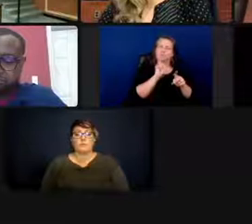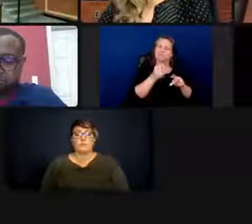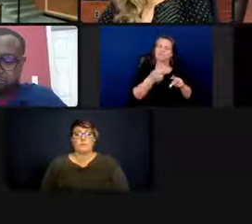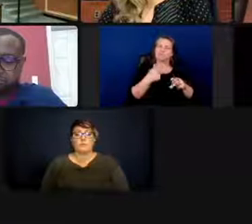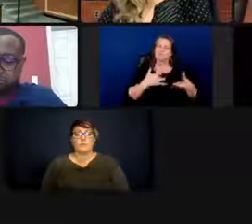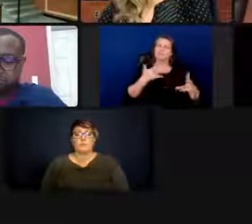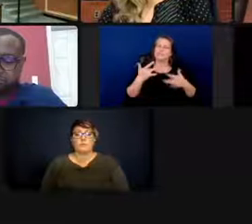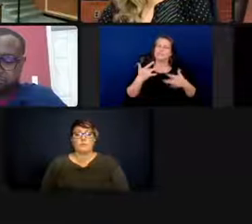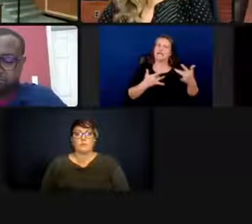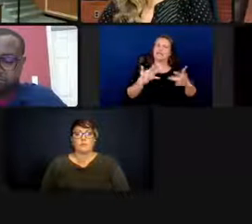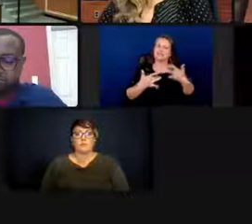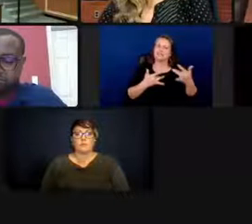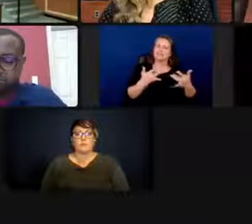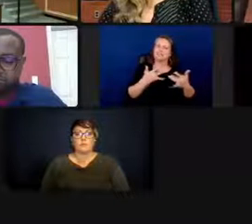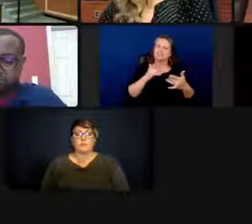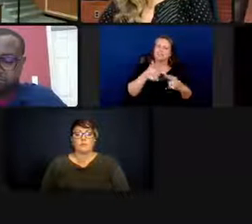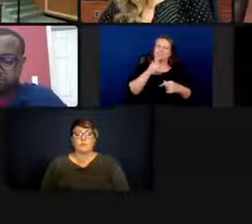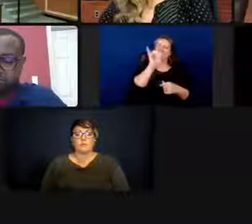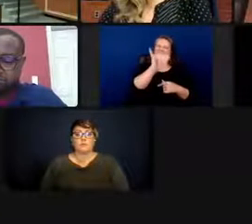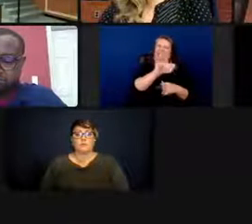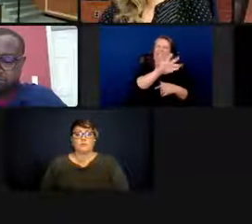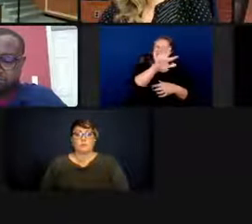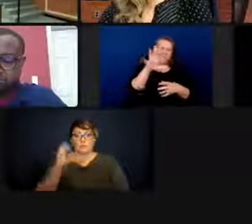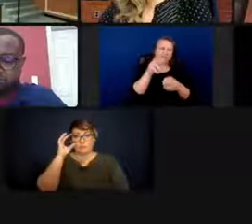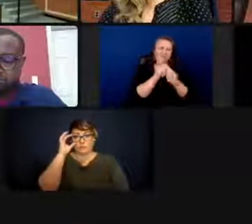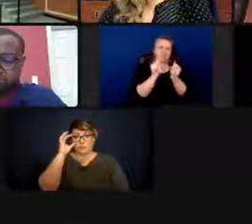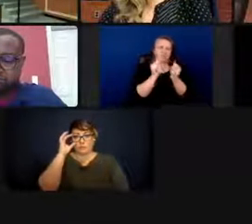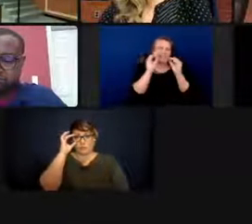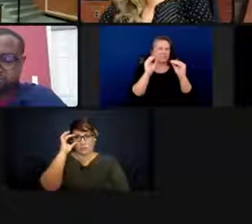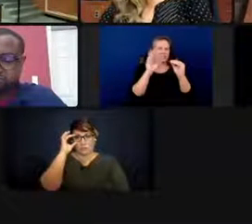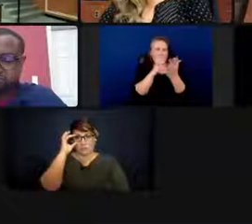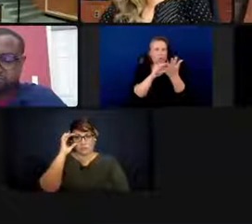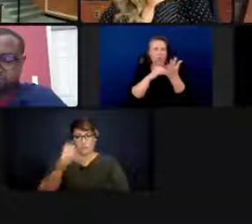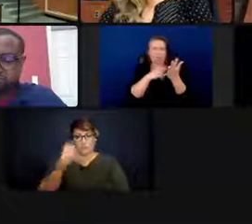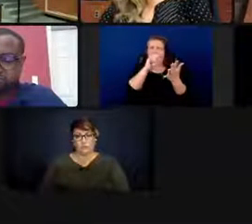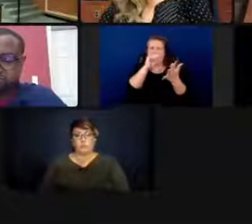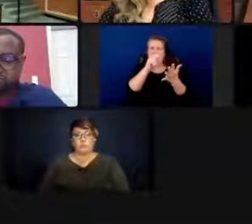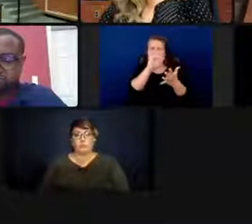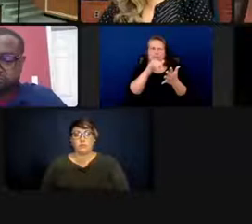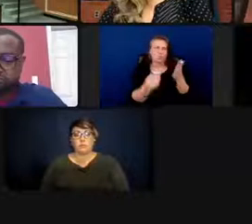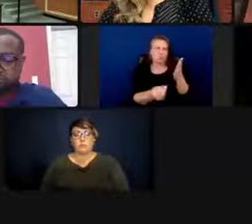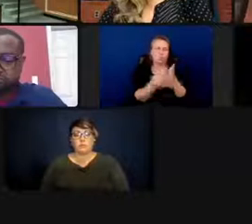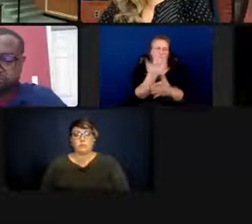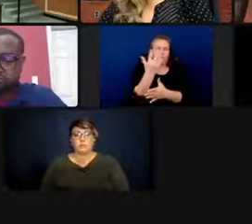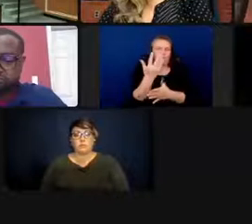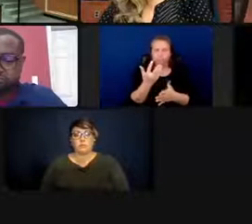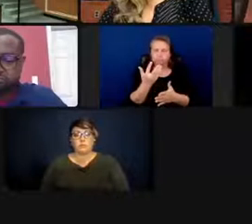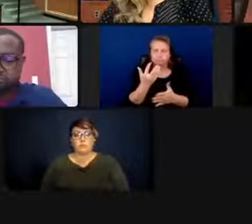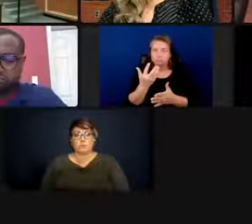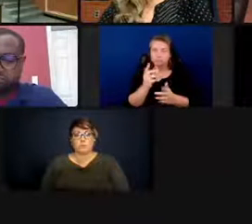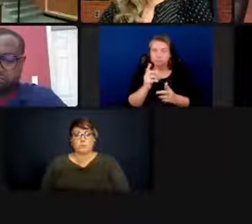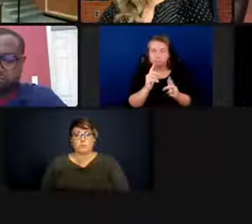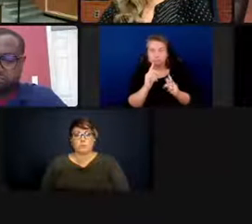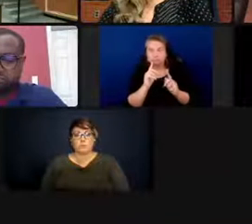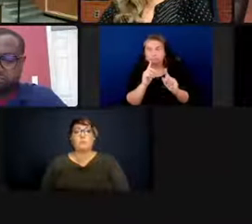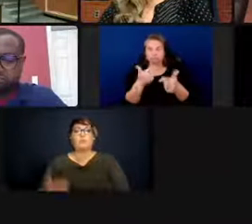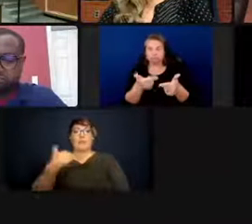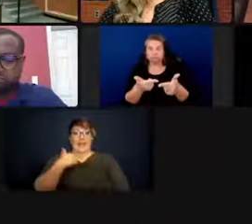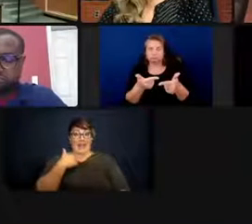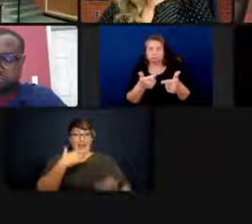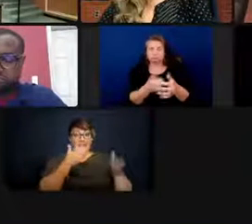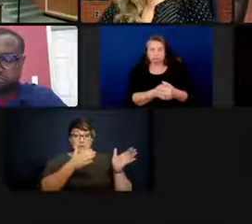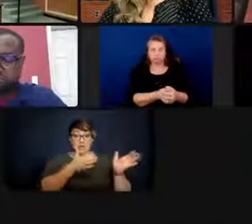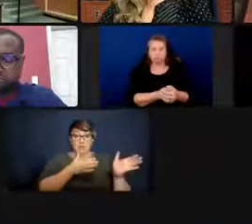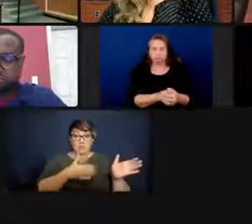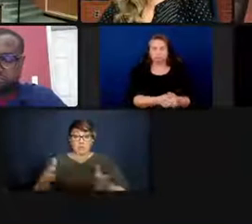المدارس. وأنا مسرور جدا لكل الأمور التي نحن نعمل عليها. هل لدينا أي